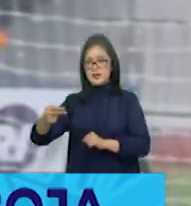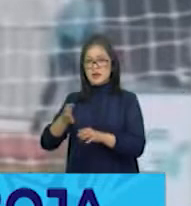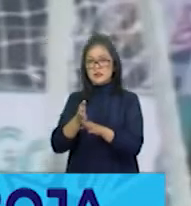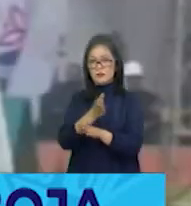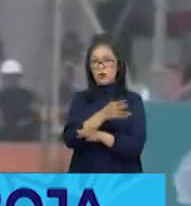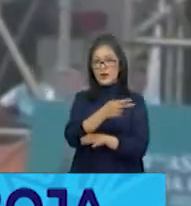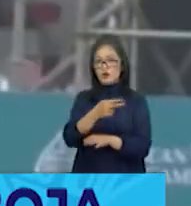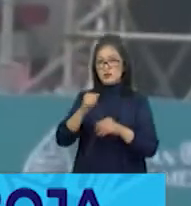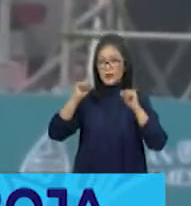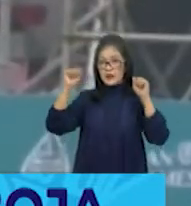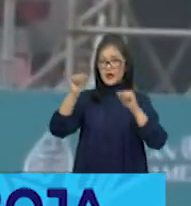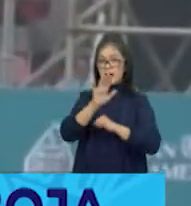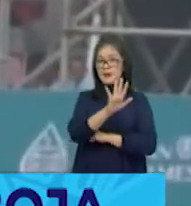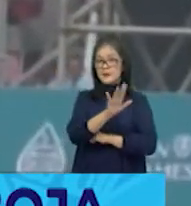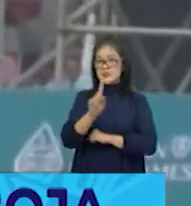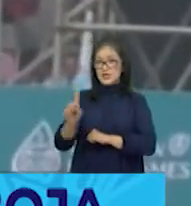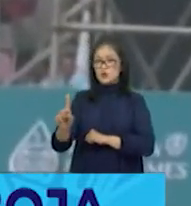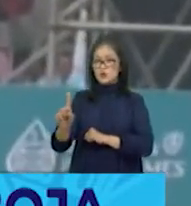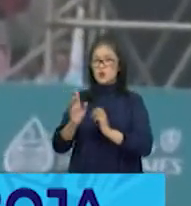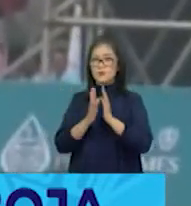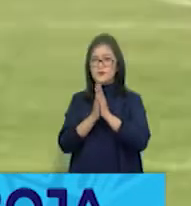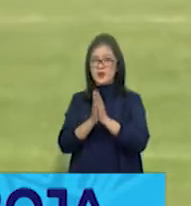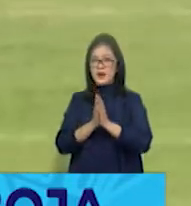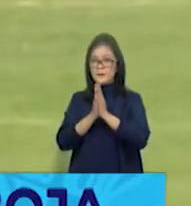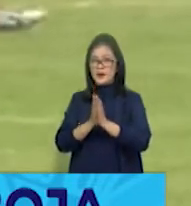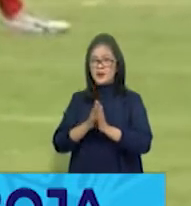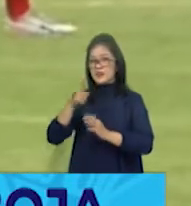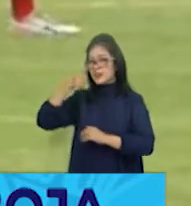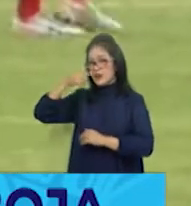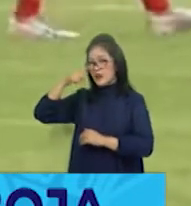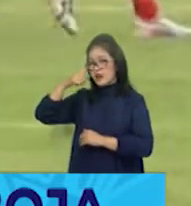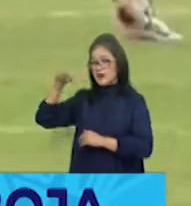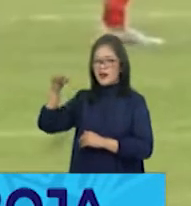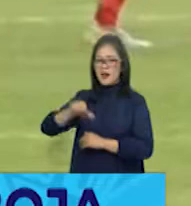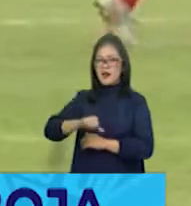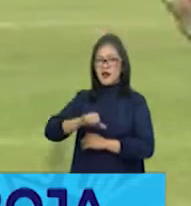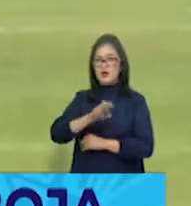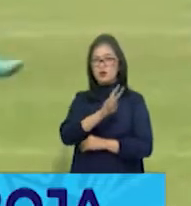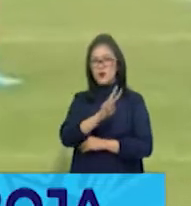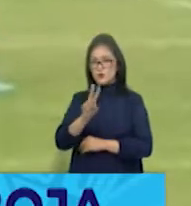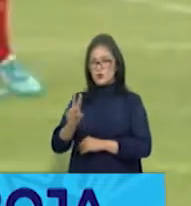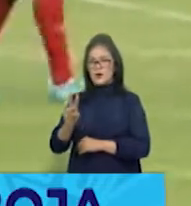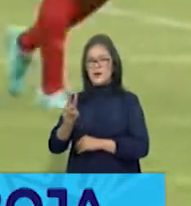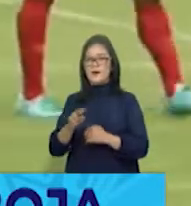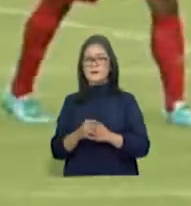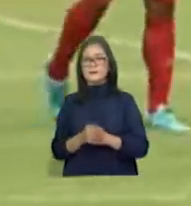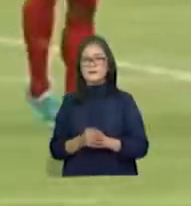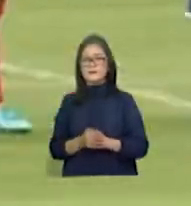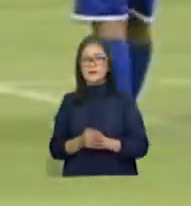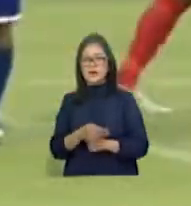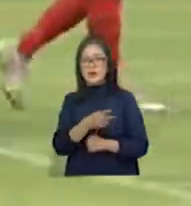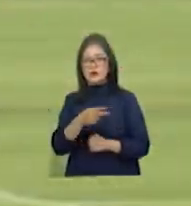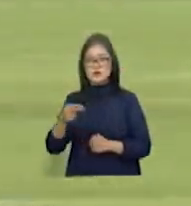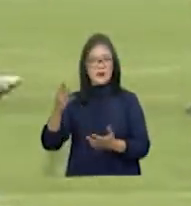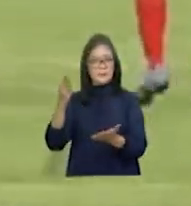telak 5-1 atas Myanmar dan melibas Thailand dengan skor 3-2 pada pertandingan pertama. Indonesia dipastikan